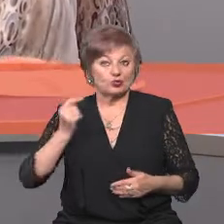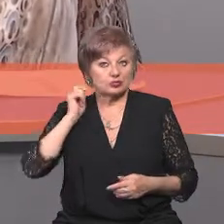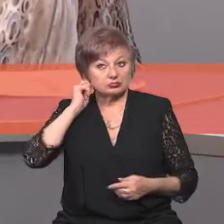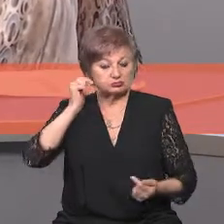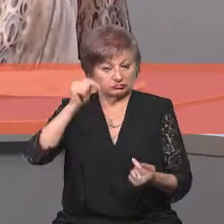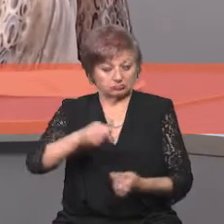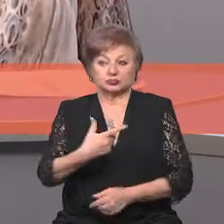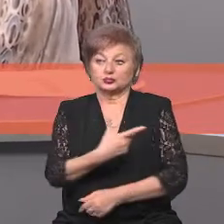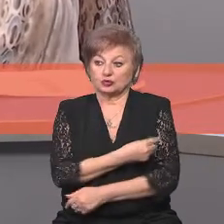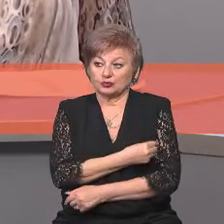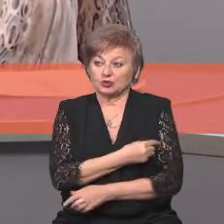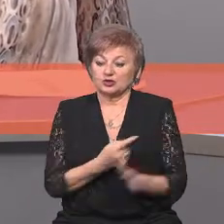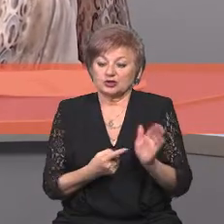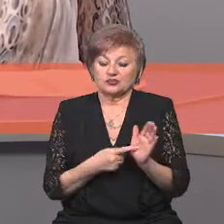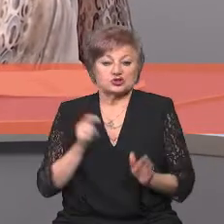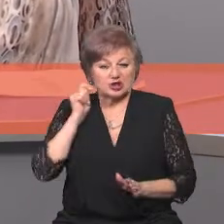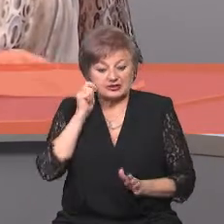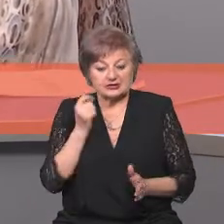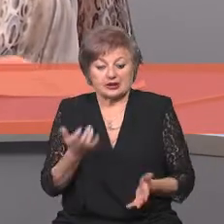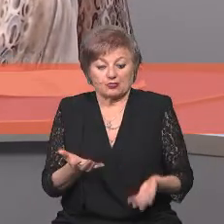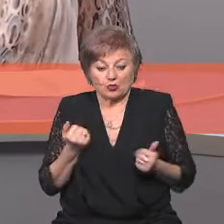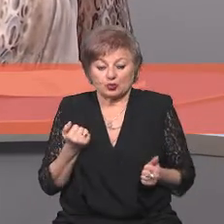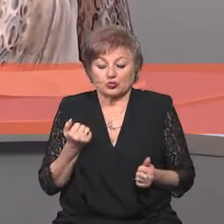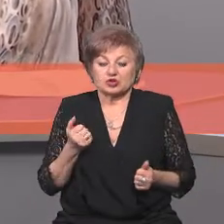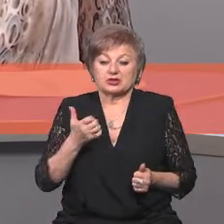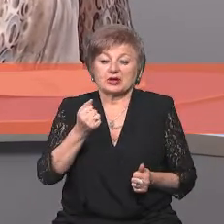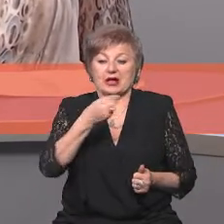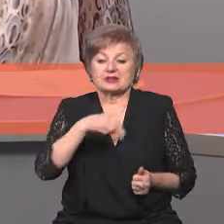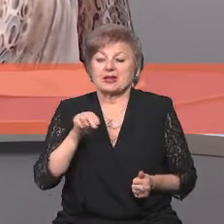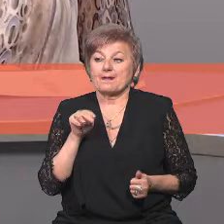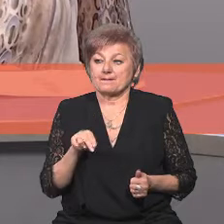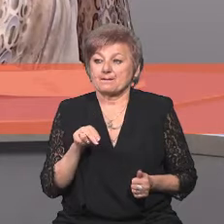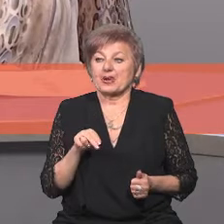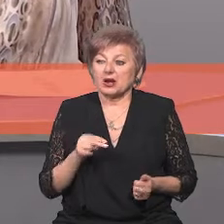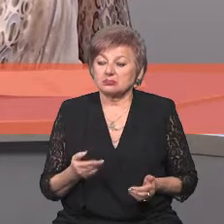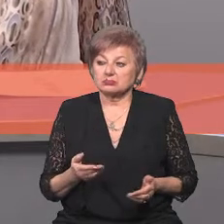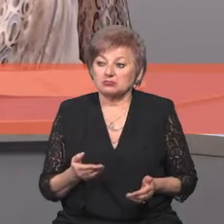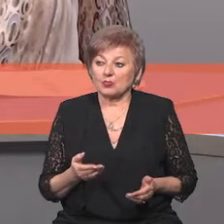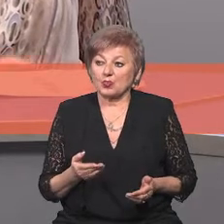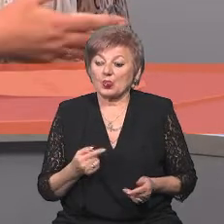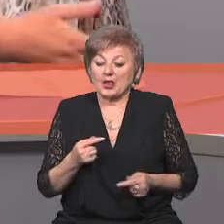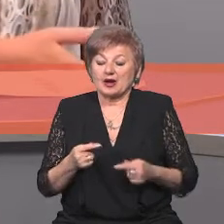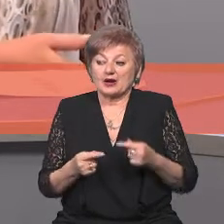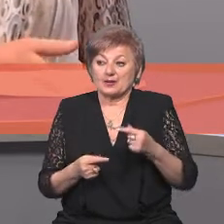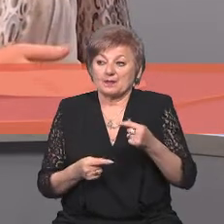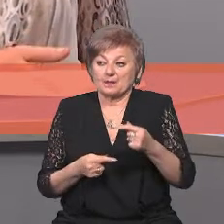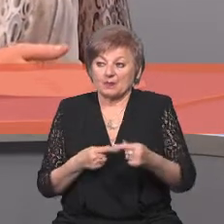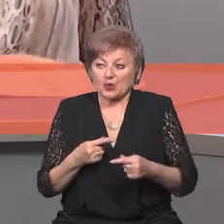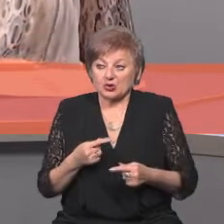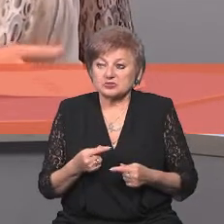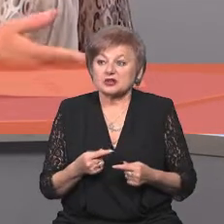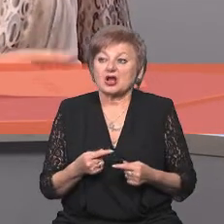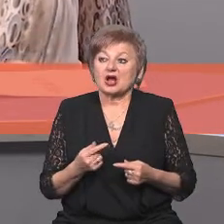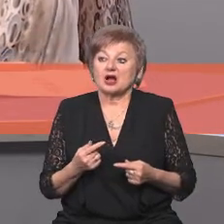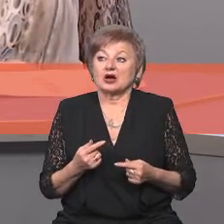вона 6 років отримує останнє щеплення АДП, це дифтерія та правець, а наступне, і поліоміеліт в цей же